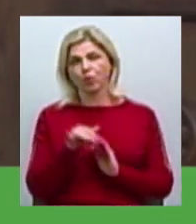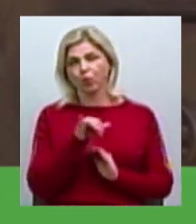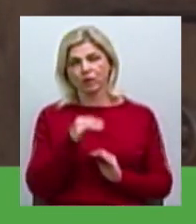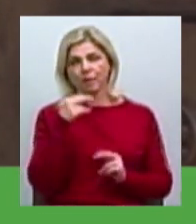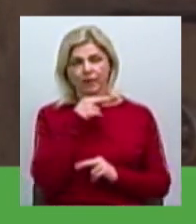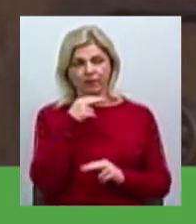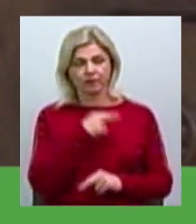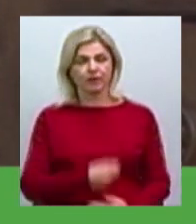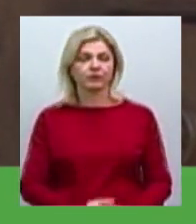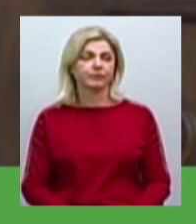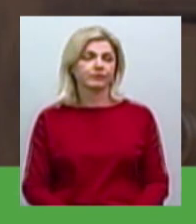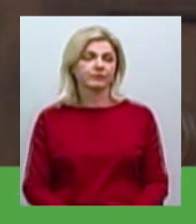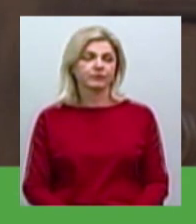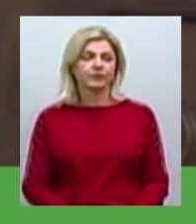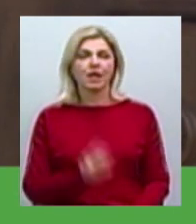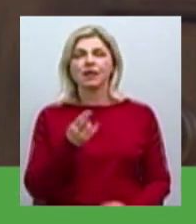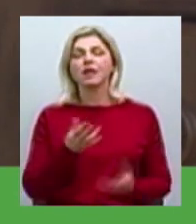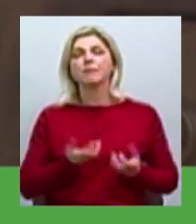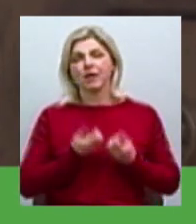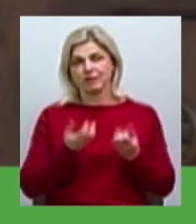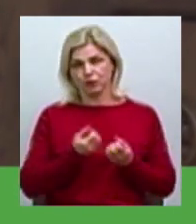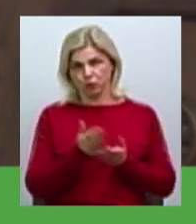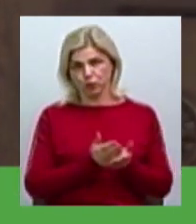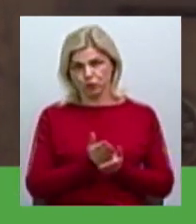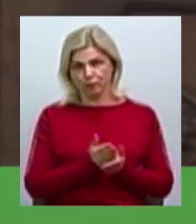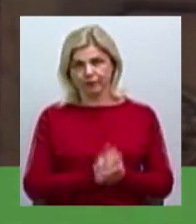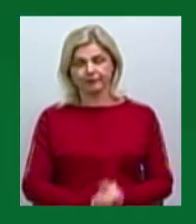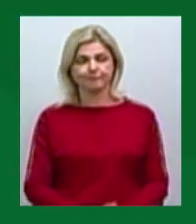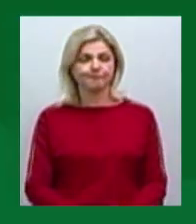всіх наших рухів на безпечної речовини.